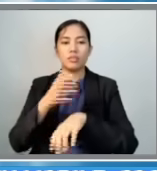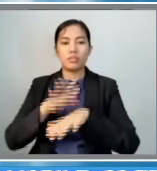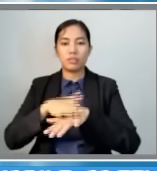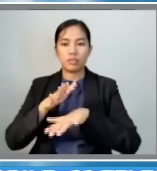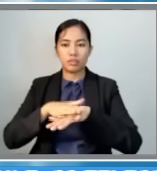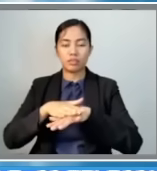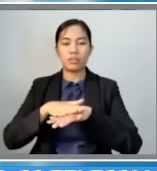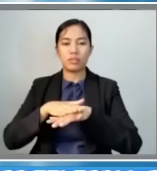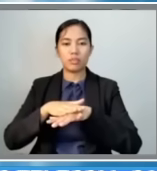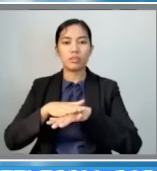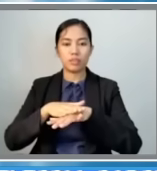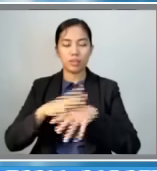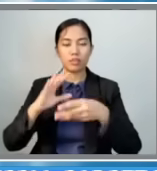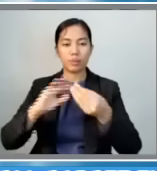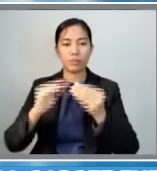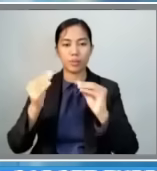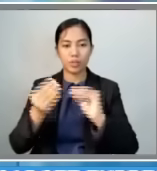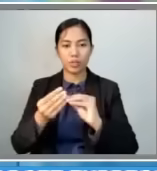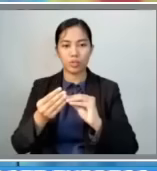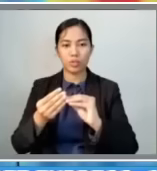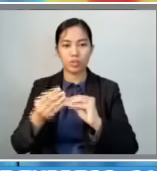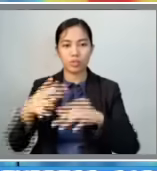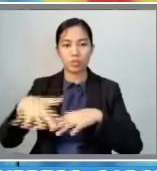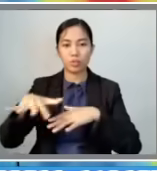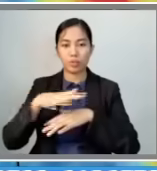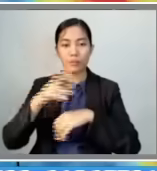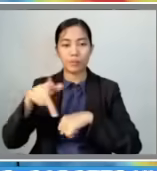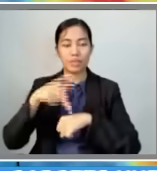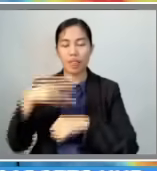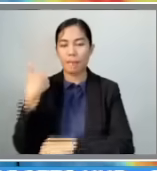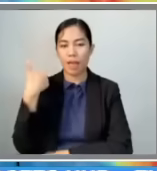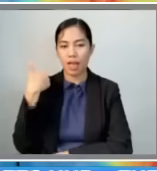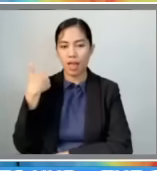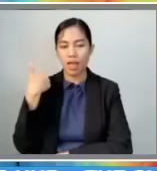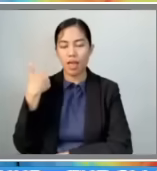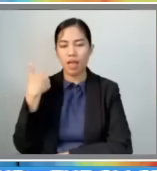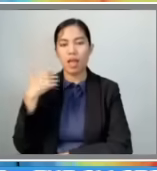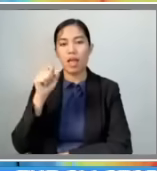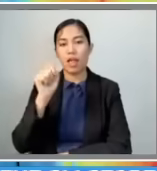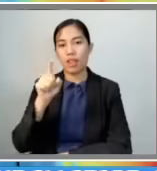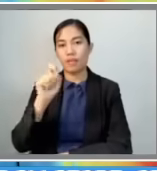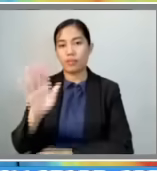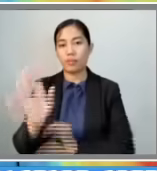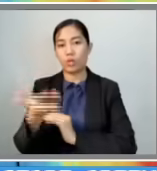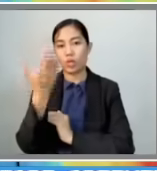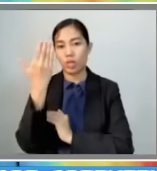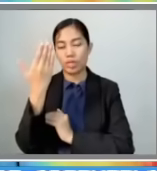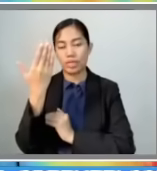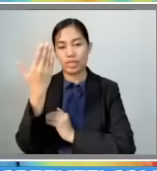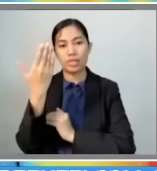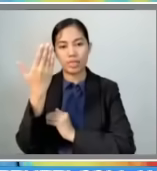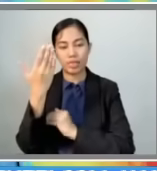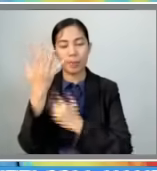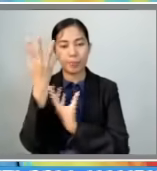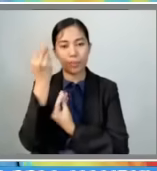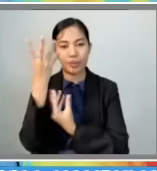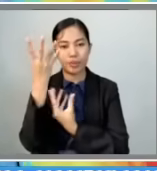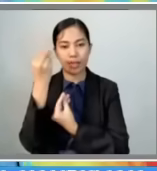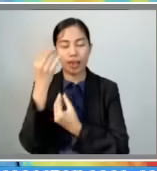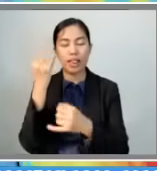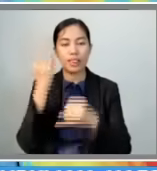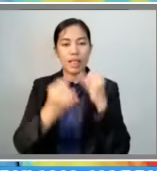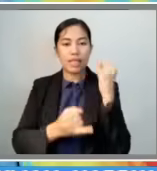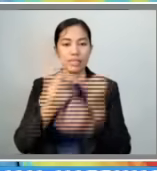sa alinmang bahagi ng bansa. Base sa 11 a.m. bulletin ng pag-asa, namataan ang sentro ng bagyo,